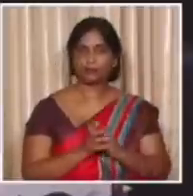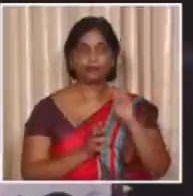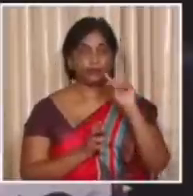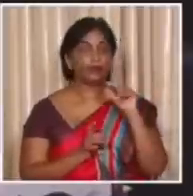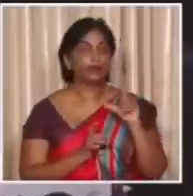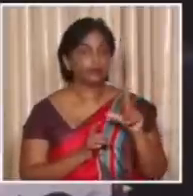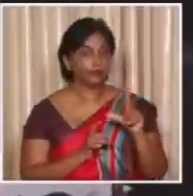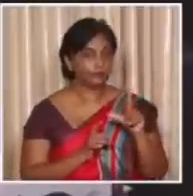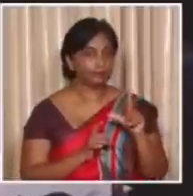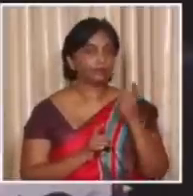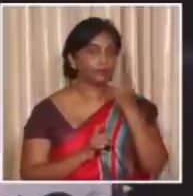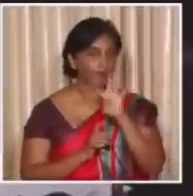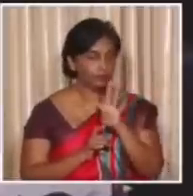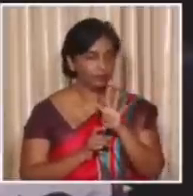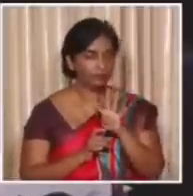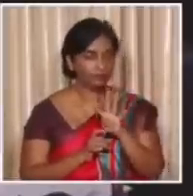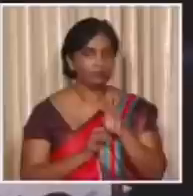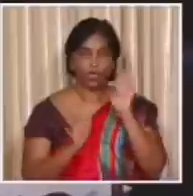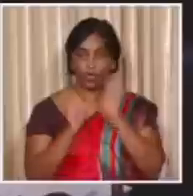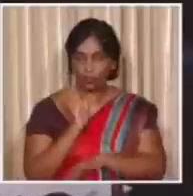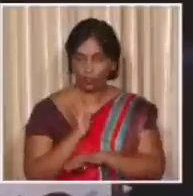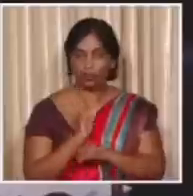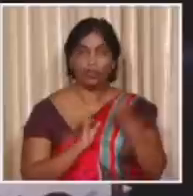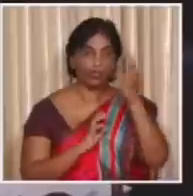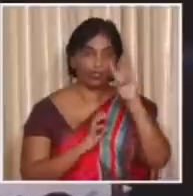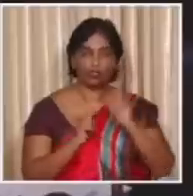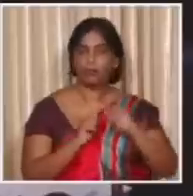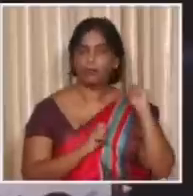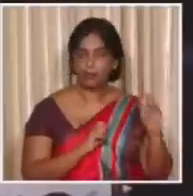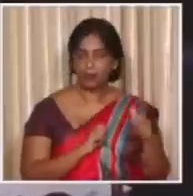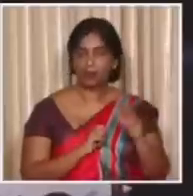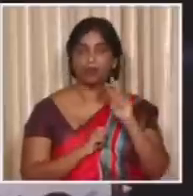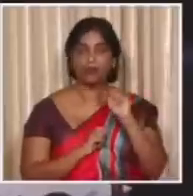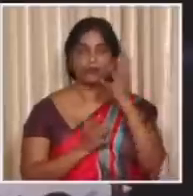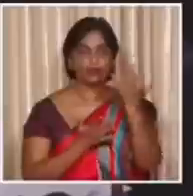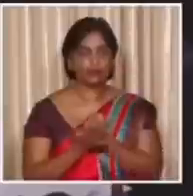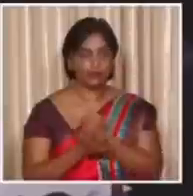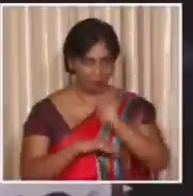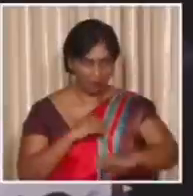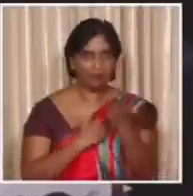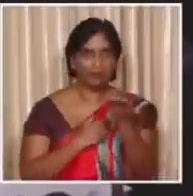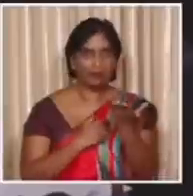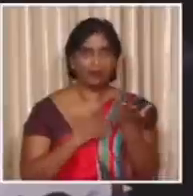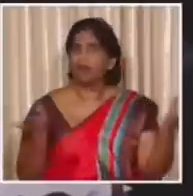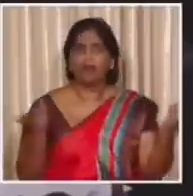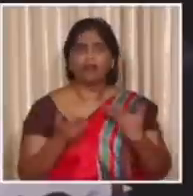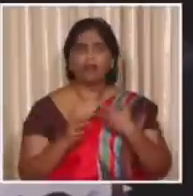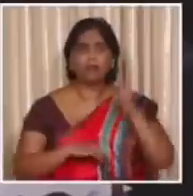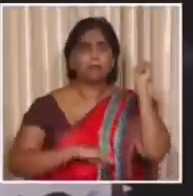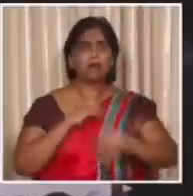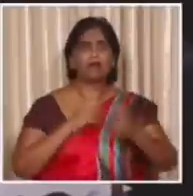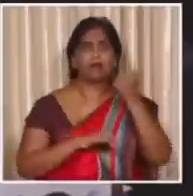27ක් 14ක් කපා හරිනවා, 13ක් ගෙවනවා, 20ක් ගන්නවා. ඕකනේ සලස්ම. ඉතින් මොකද්ද මේකේ තියෙන ආර්ථික